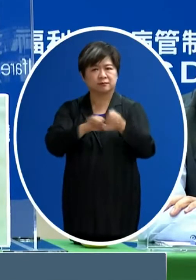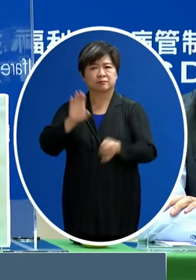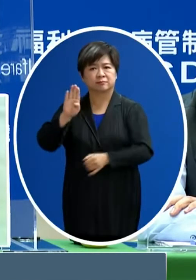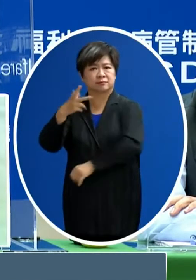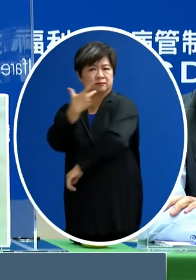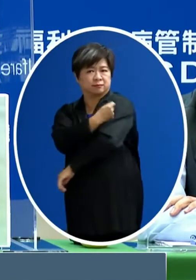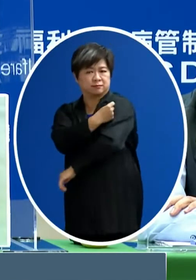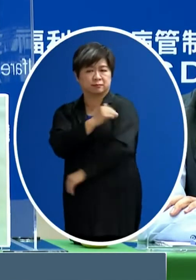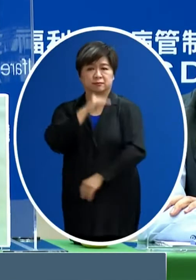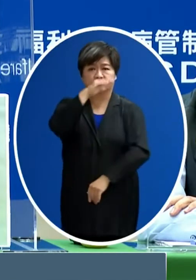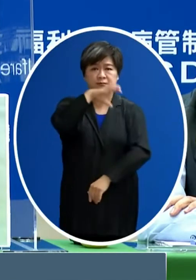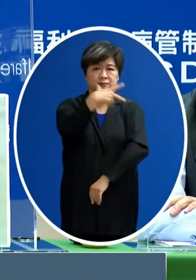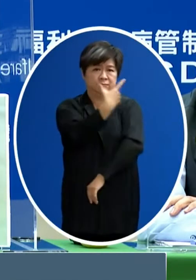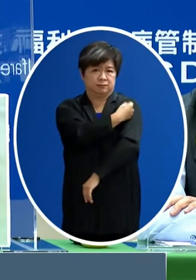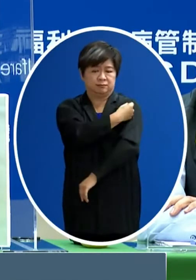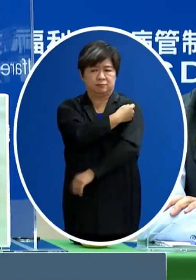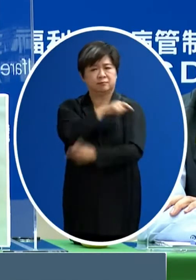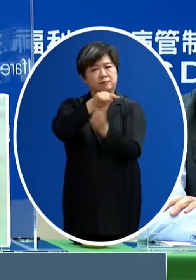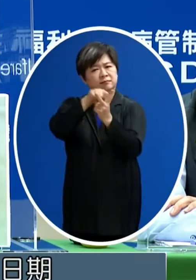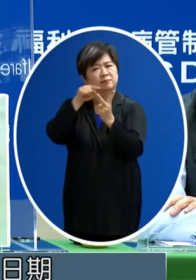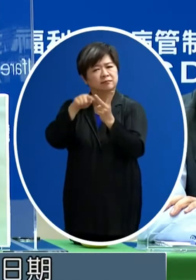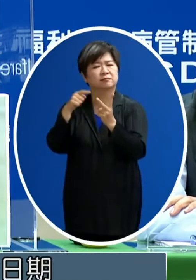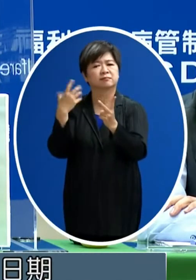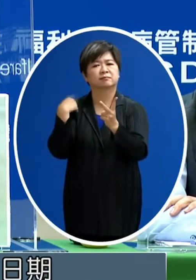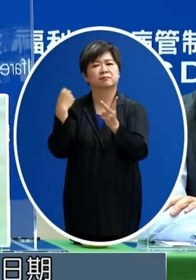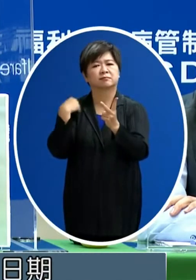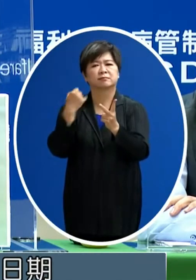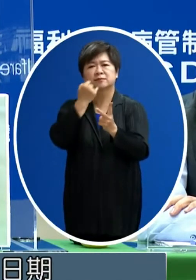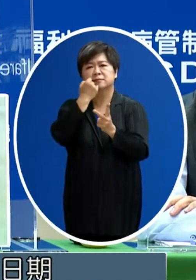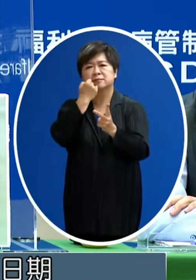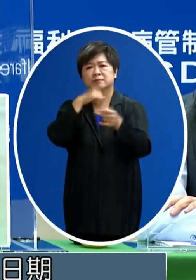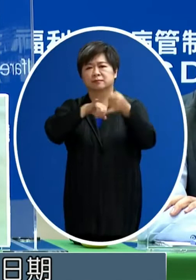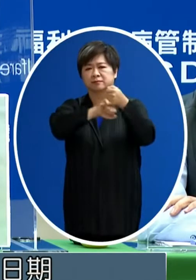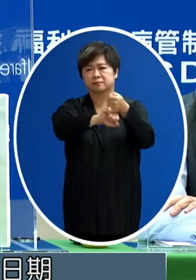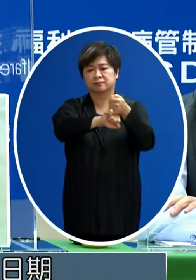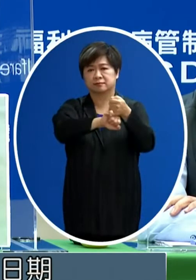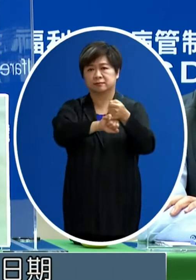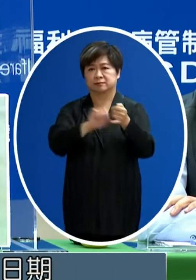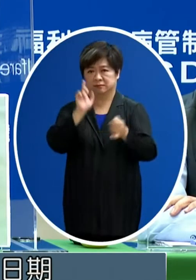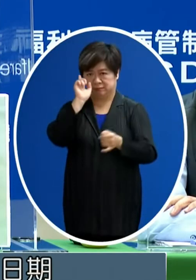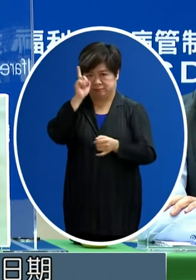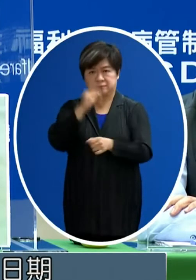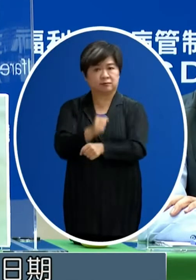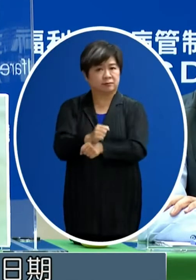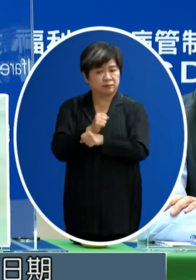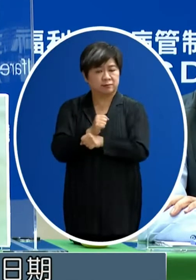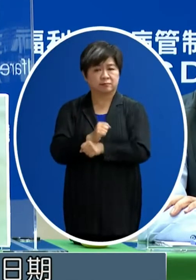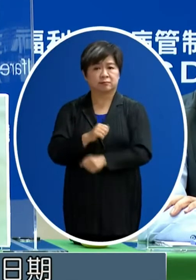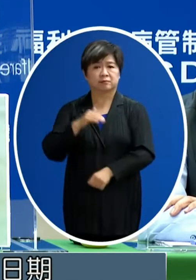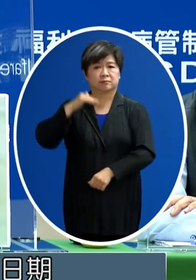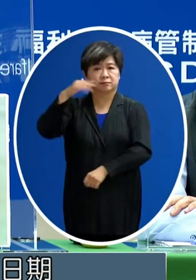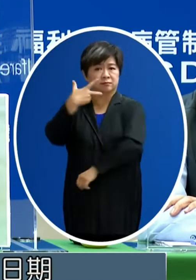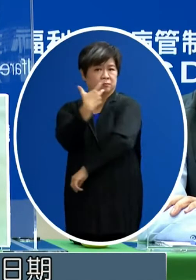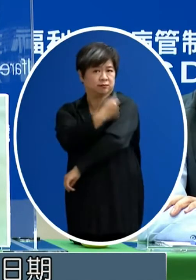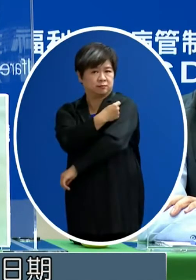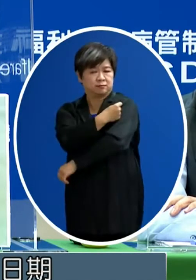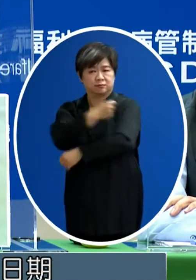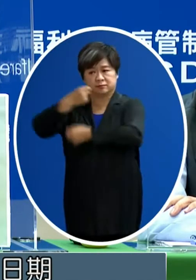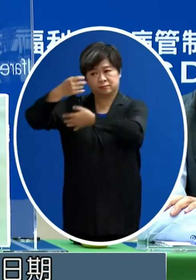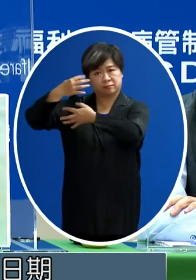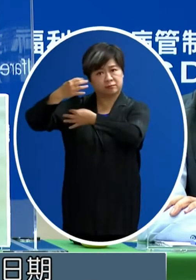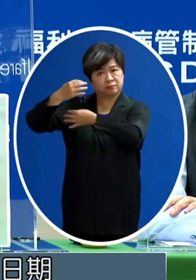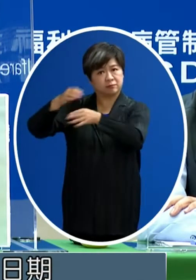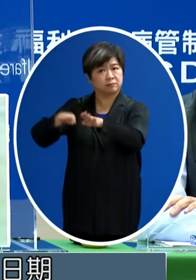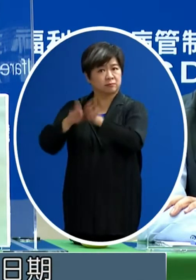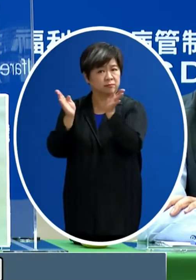高端哈是没有什么变化，唯一有变化，就是在高端的施打的日期